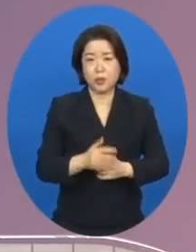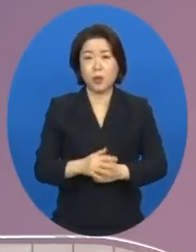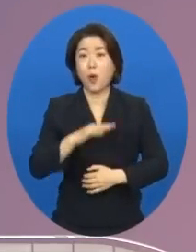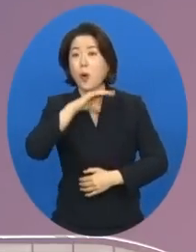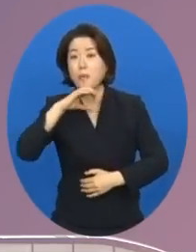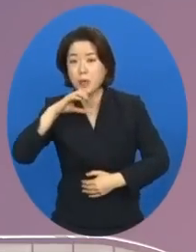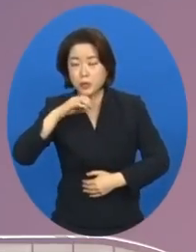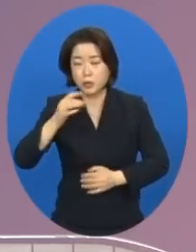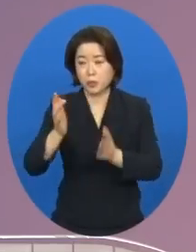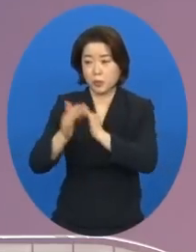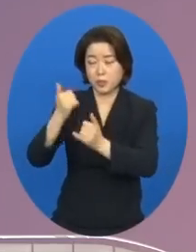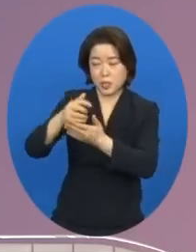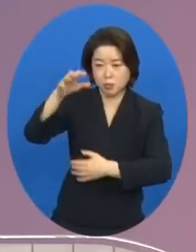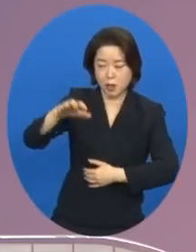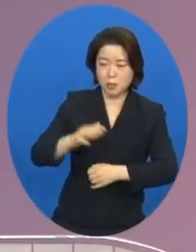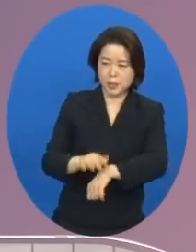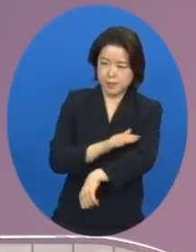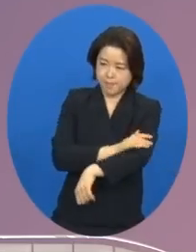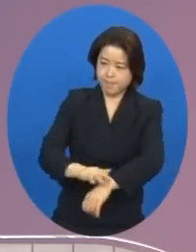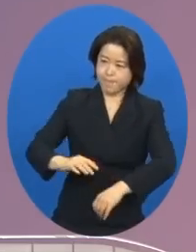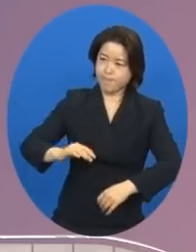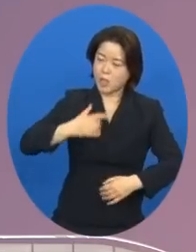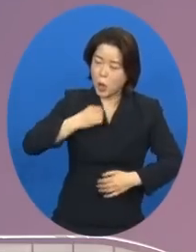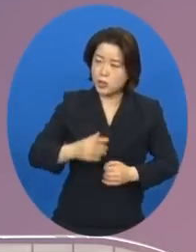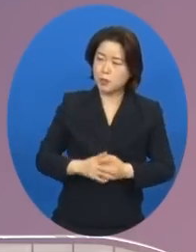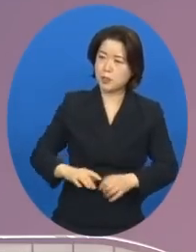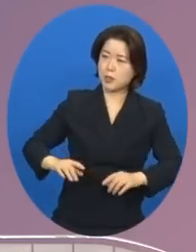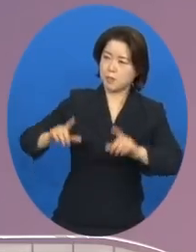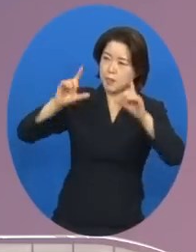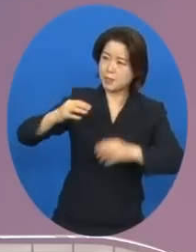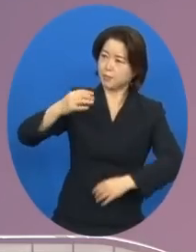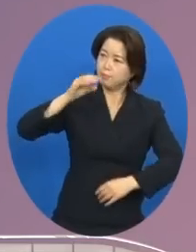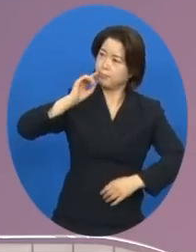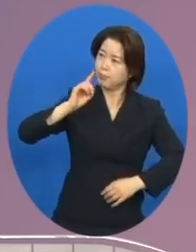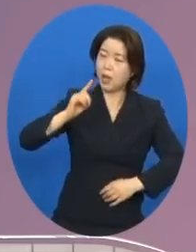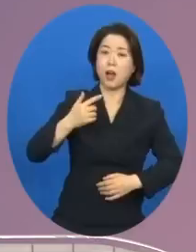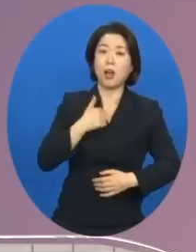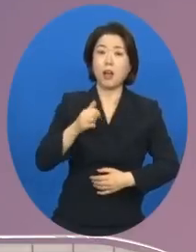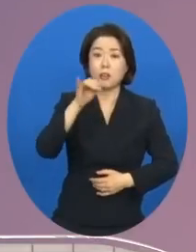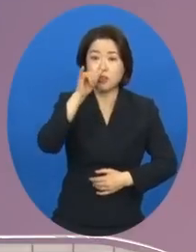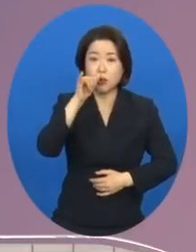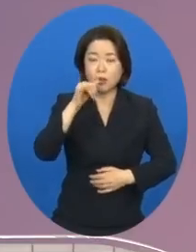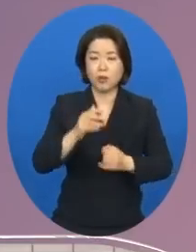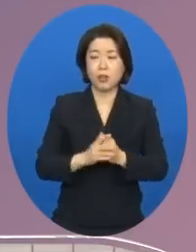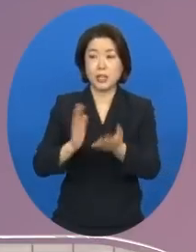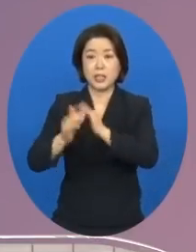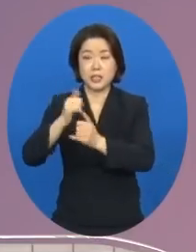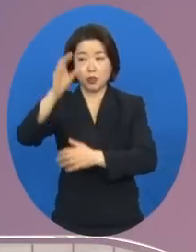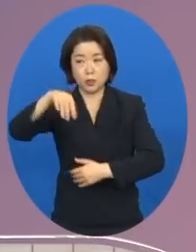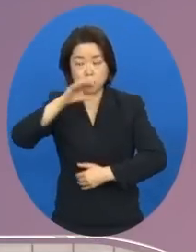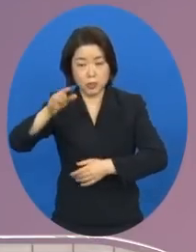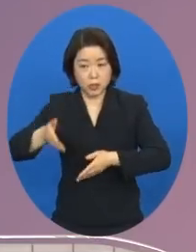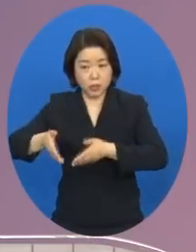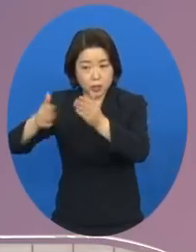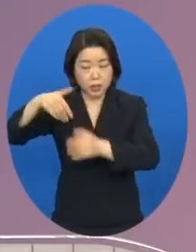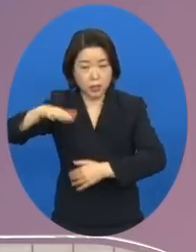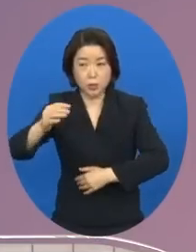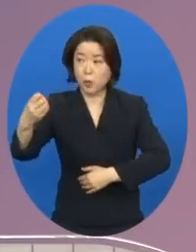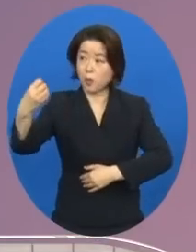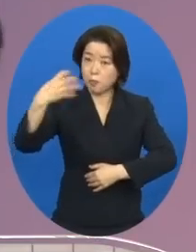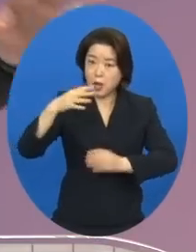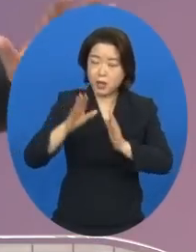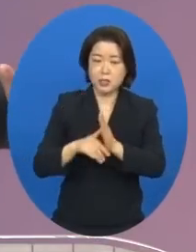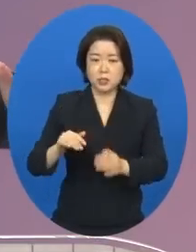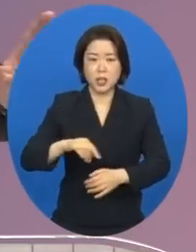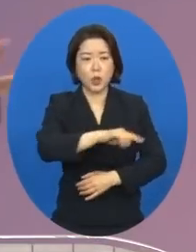앞에서 잘해보겠다고 호언장담할 때가 있었습니다. 예수님이 십자가의 길을 가신다고 말씀하실 때, 너희들이